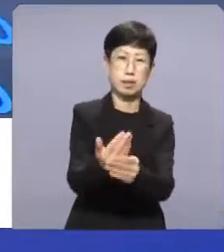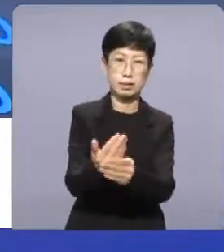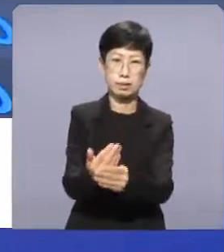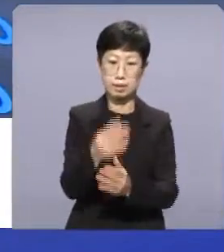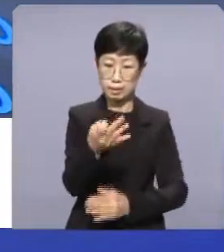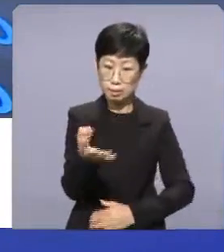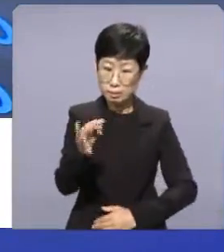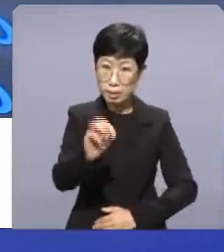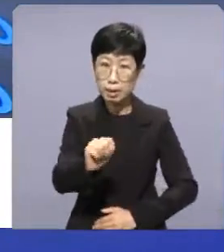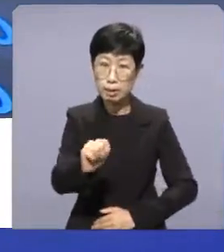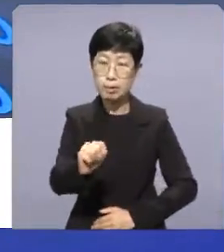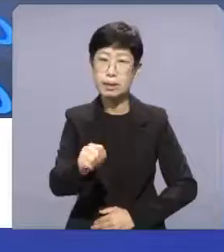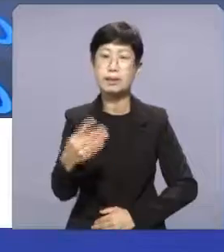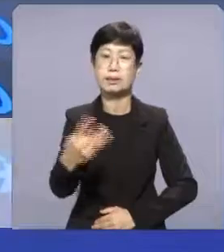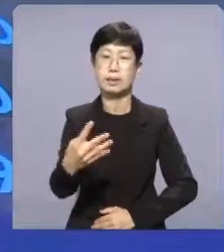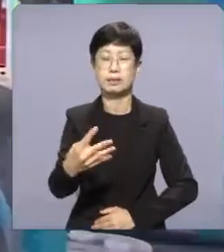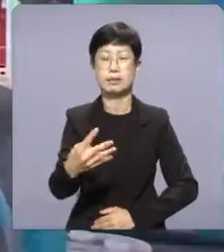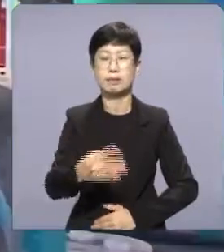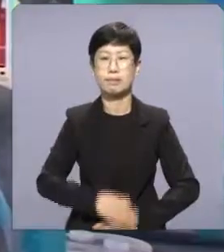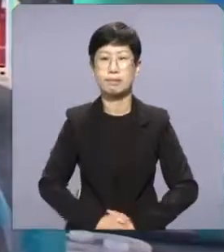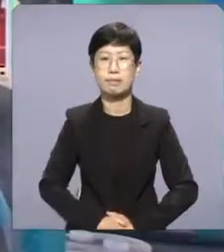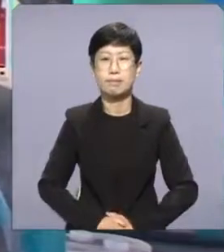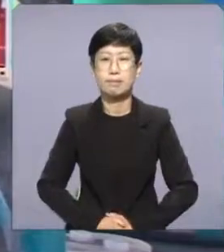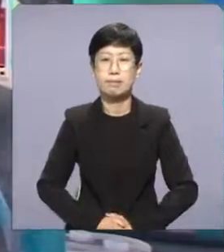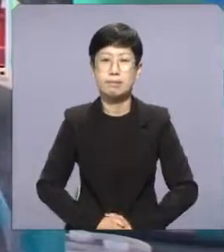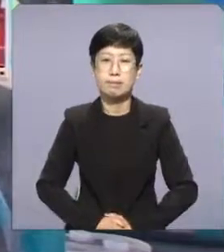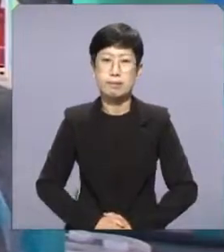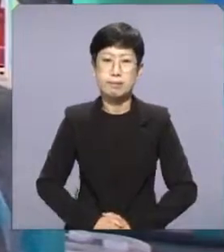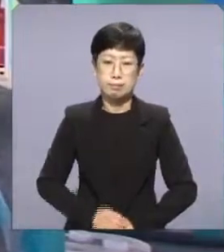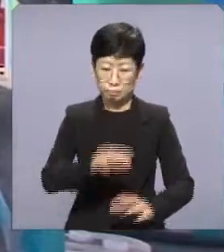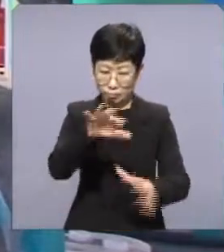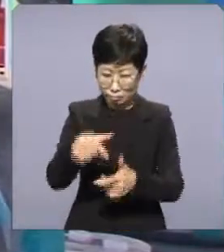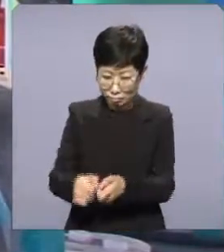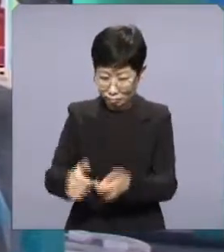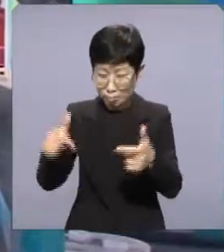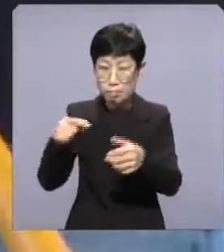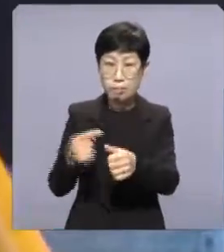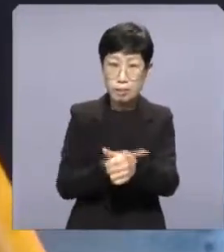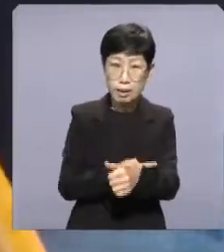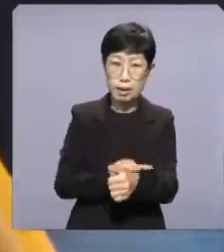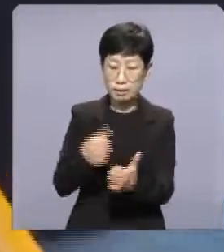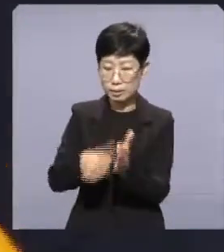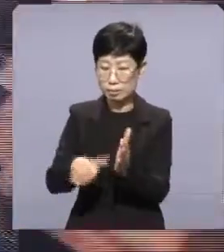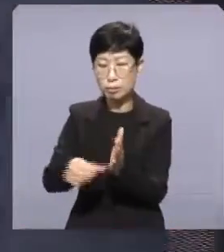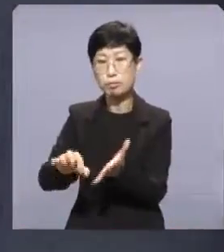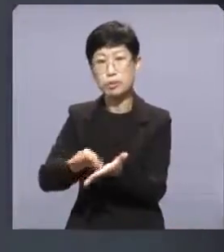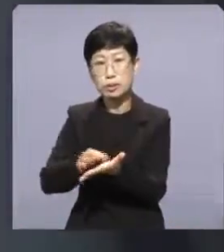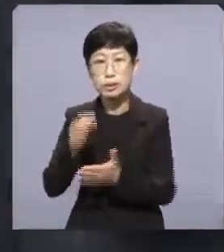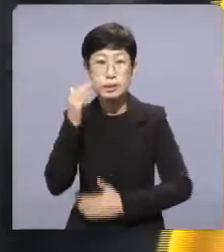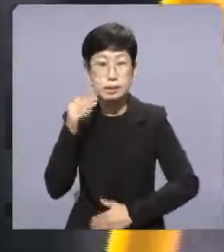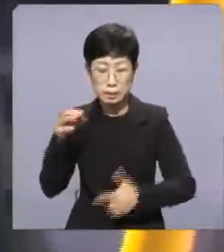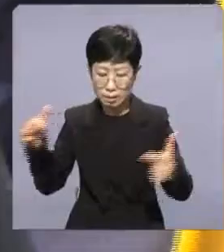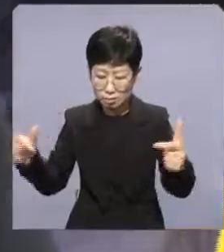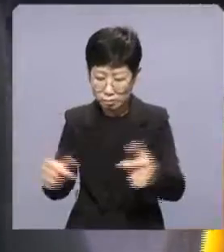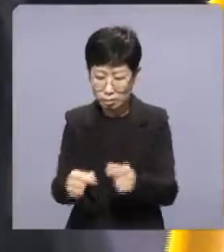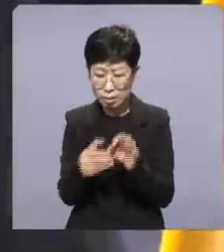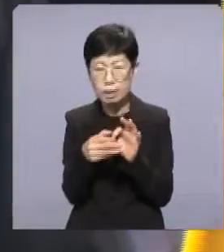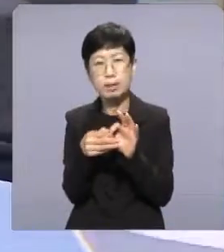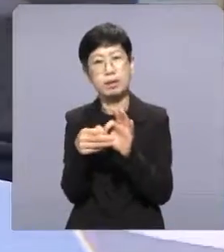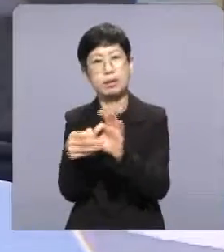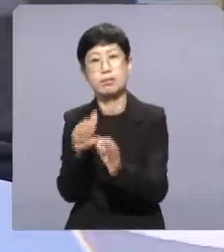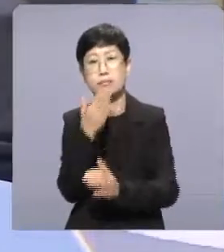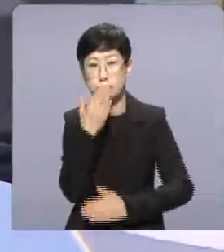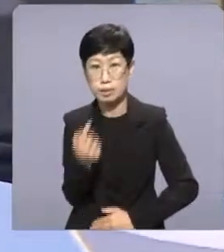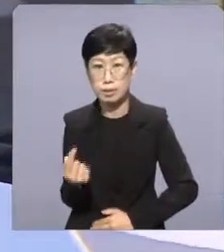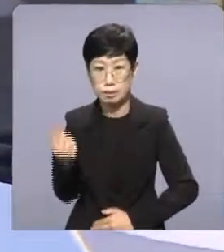4천만 달러 억제 로 집계됐습니다 수입 급증으로 상품 스틴 짜 축소가 당분간 지속될 가능성이 높다는